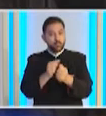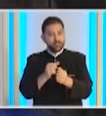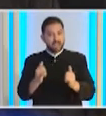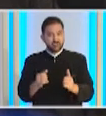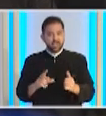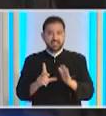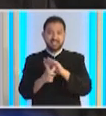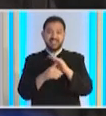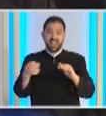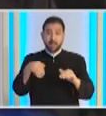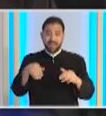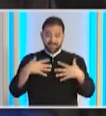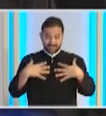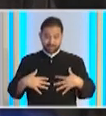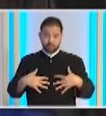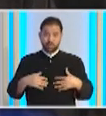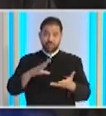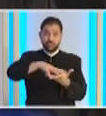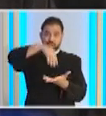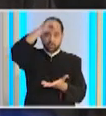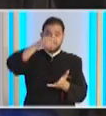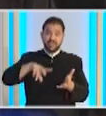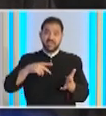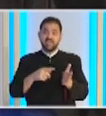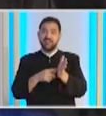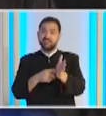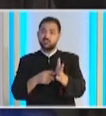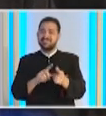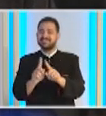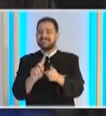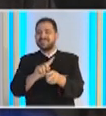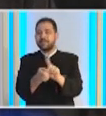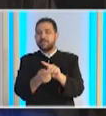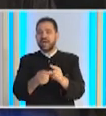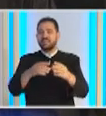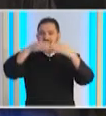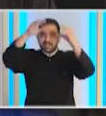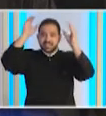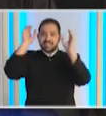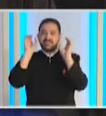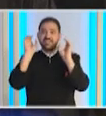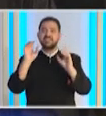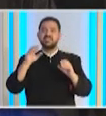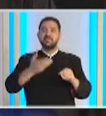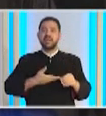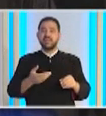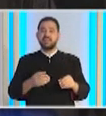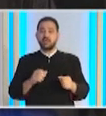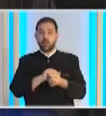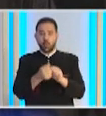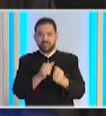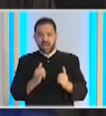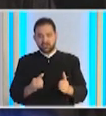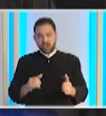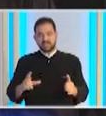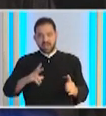aceasta dintre materie și spirit, este văzută într-un alt fel de Sfinții Părinți. Sigur că această luptă trebuie să existe, însă nu în